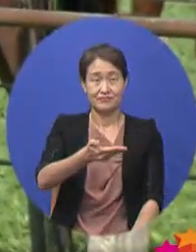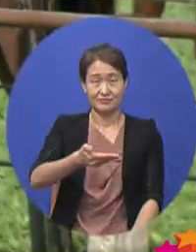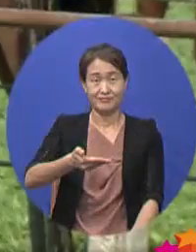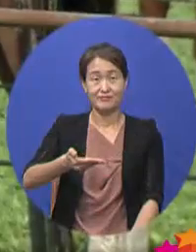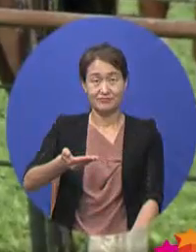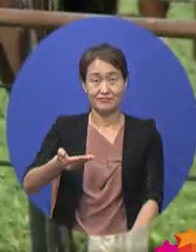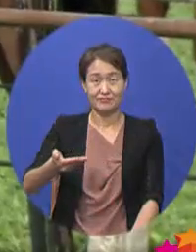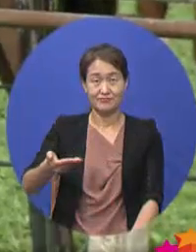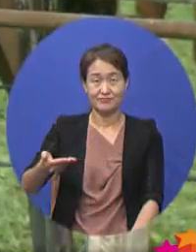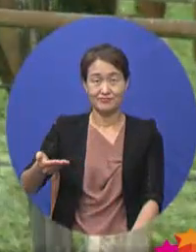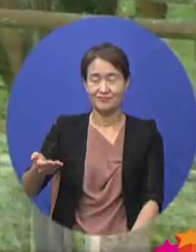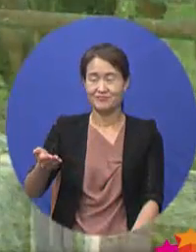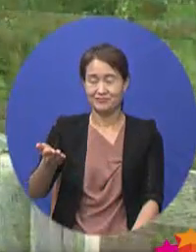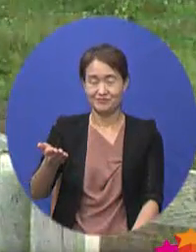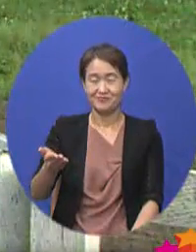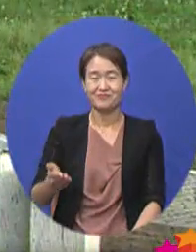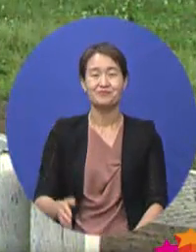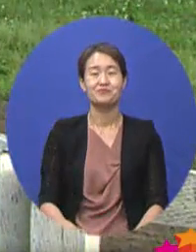대동강